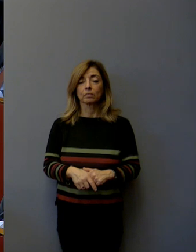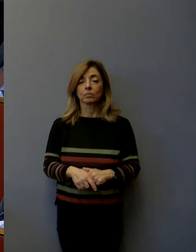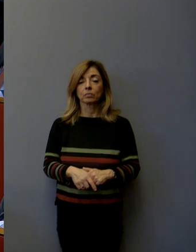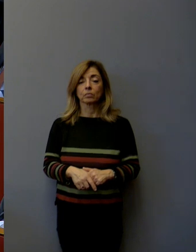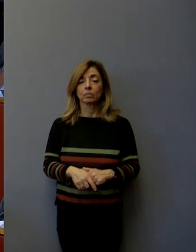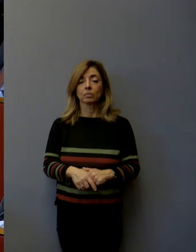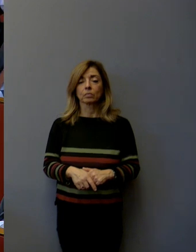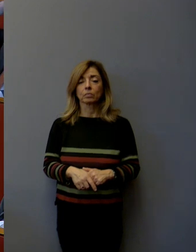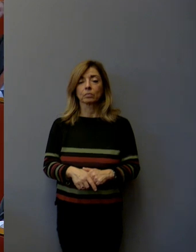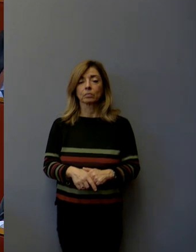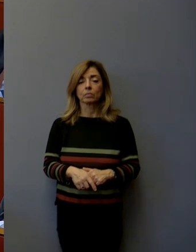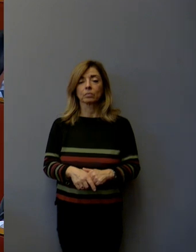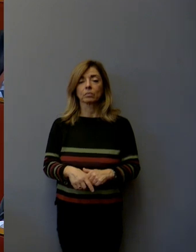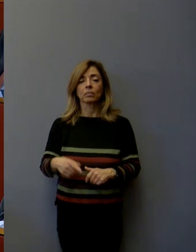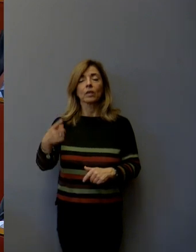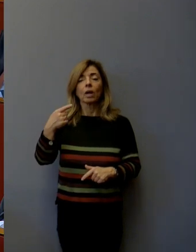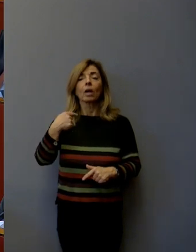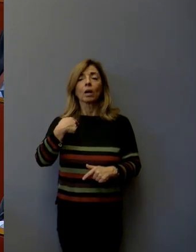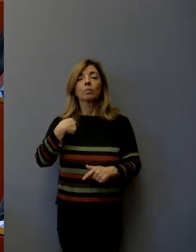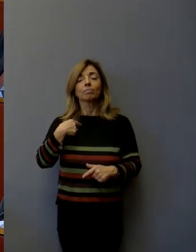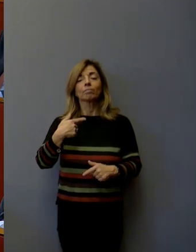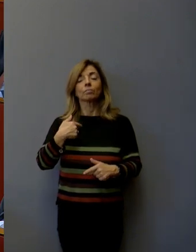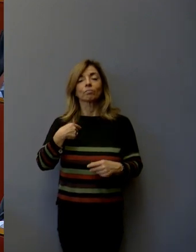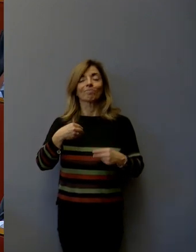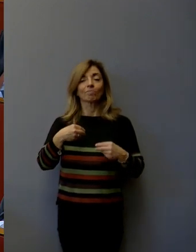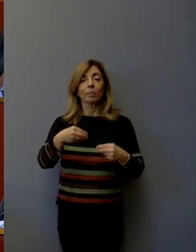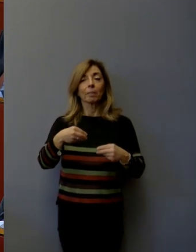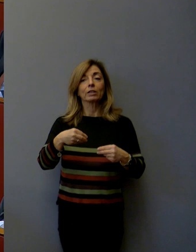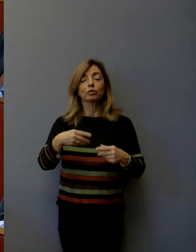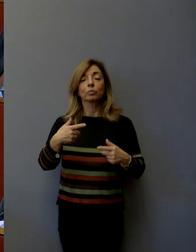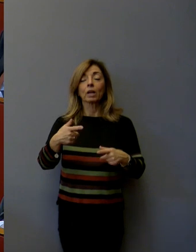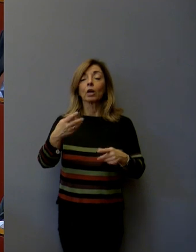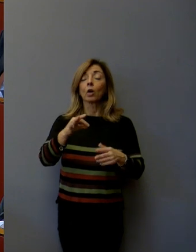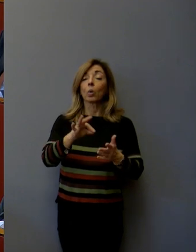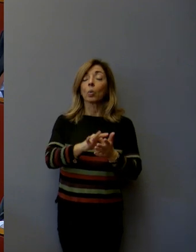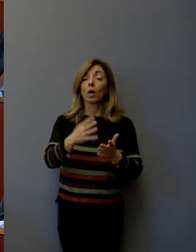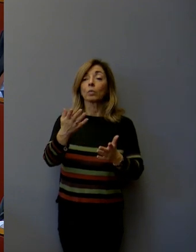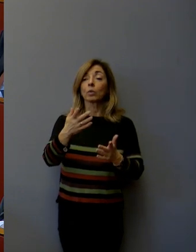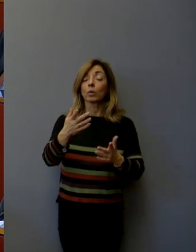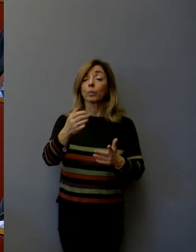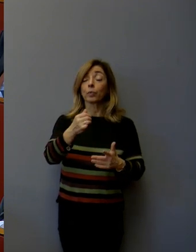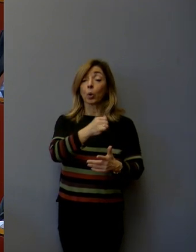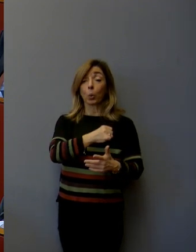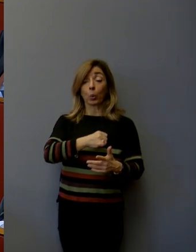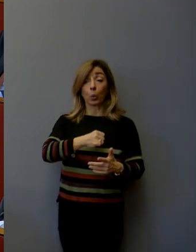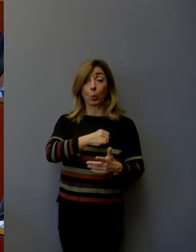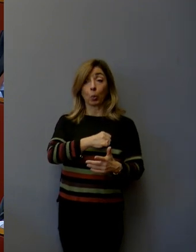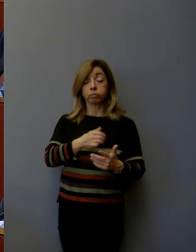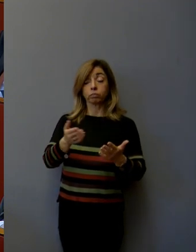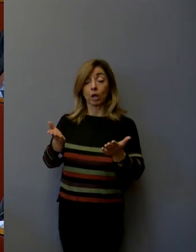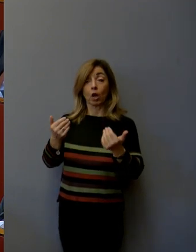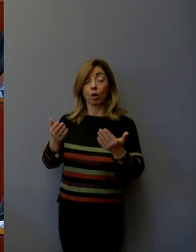italiano sdemanializzazione ovvero l'acquisto da parte del comune di bene appartenenti al